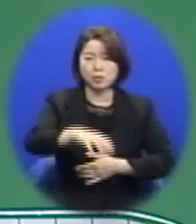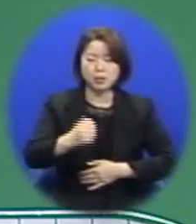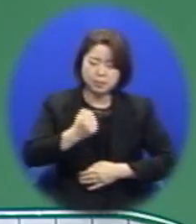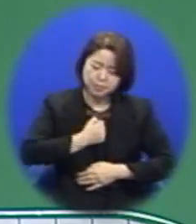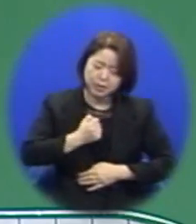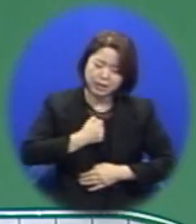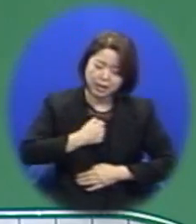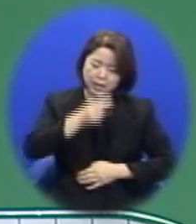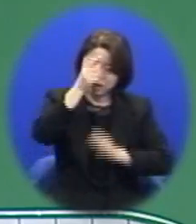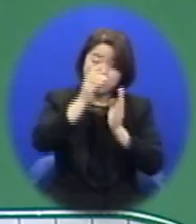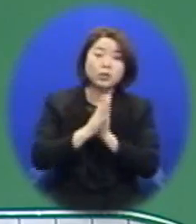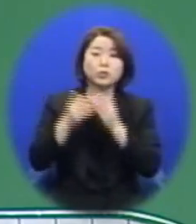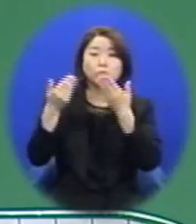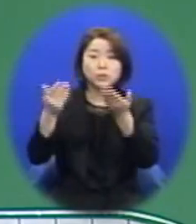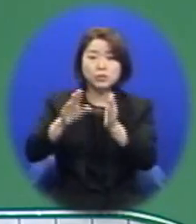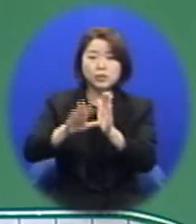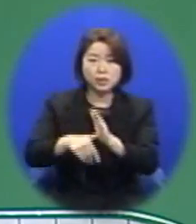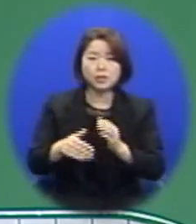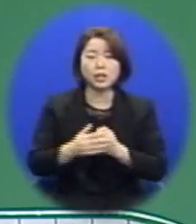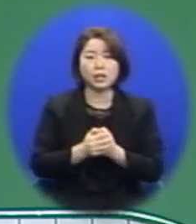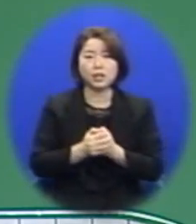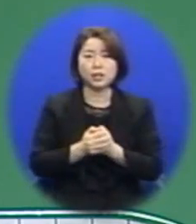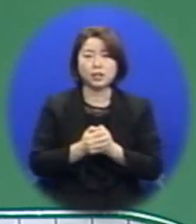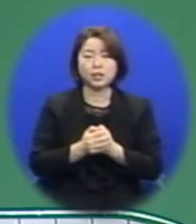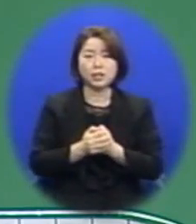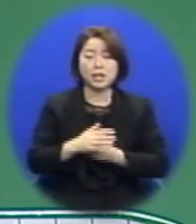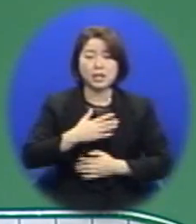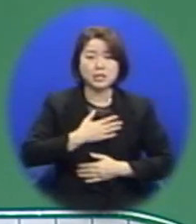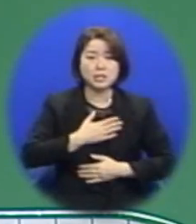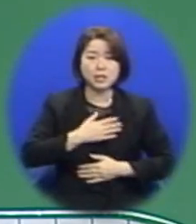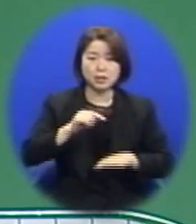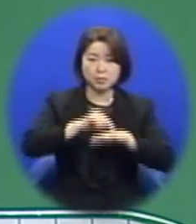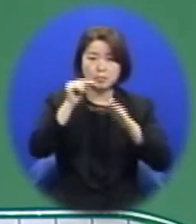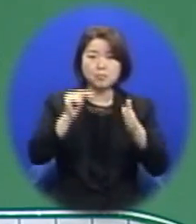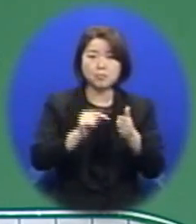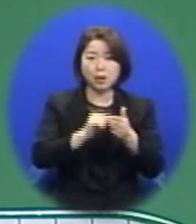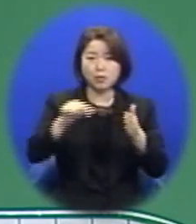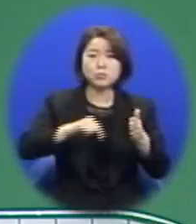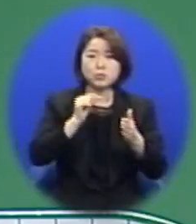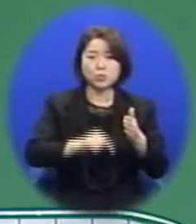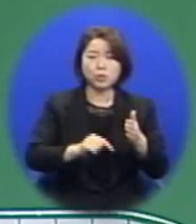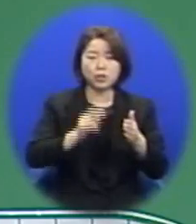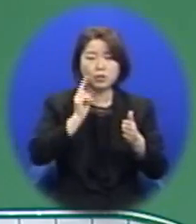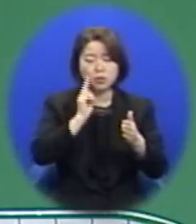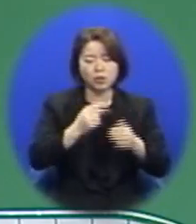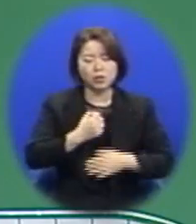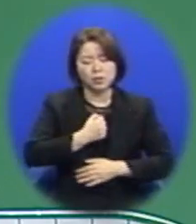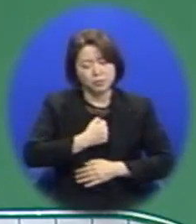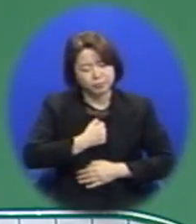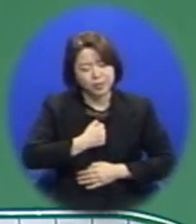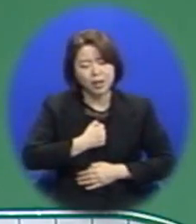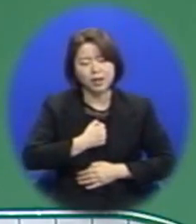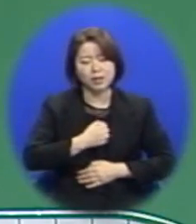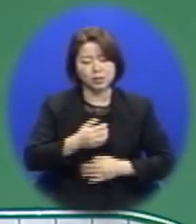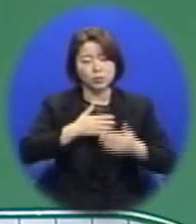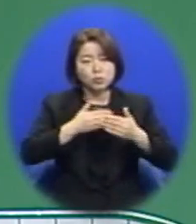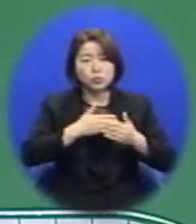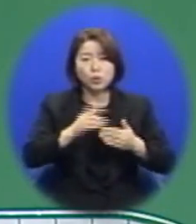기도할 때 그때 제 마음속에 너무나 애통하고 너무나 두려운